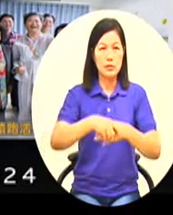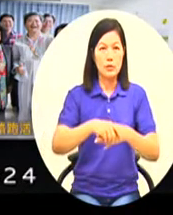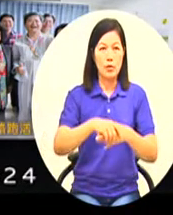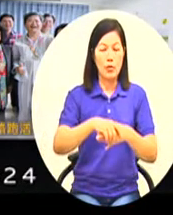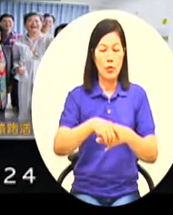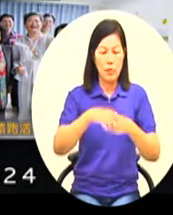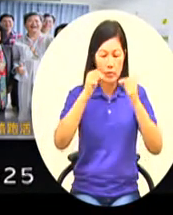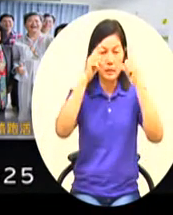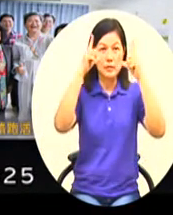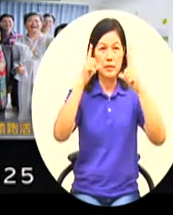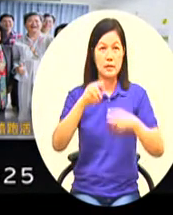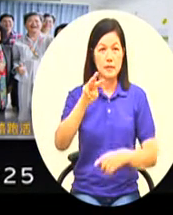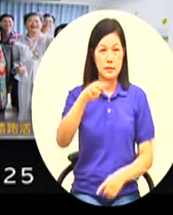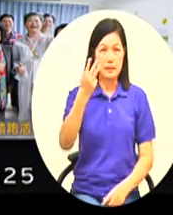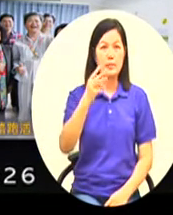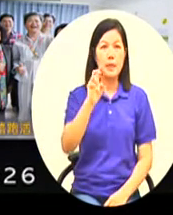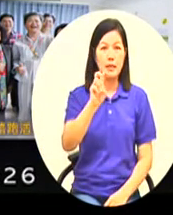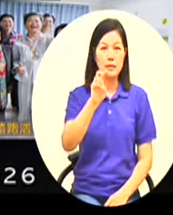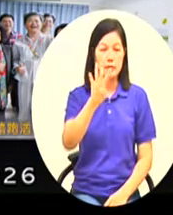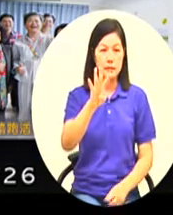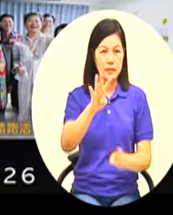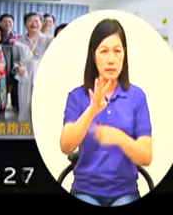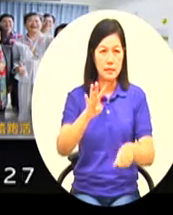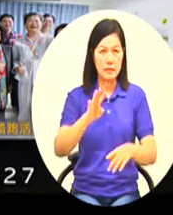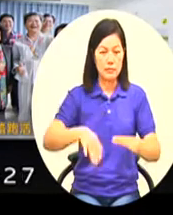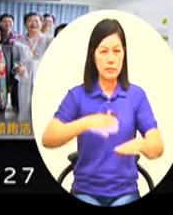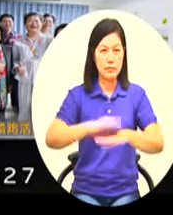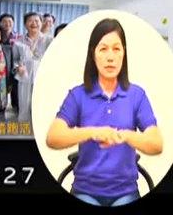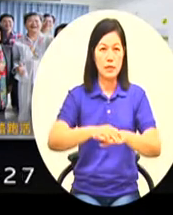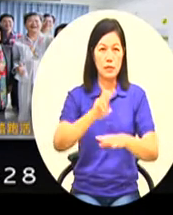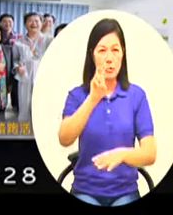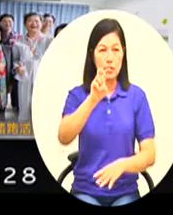有324人，急救成功率是